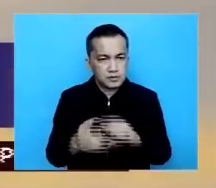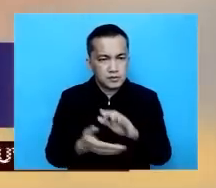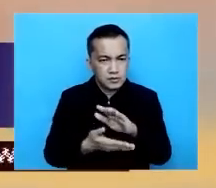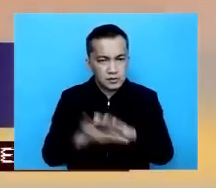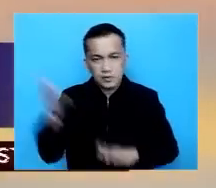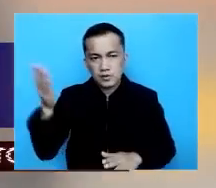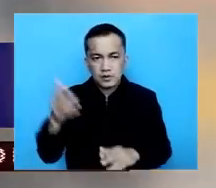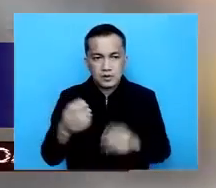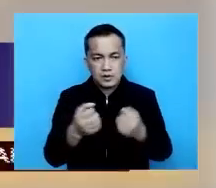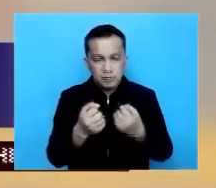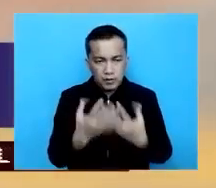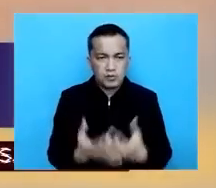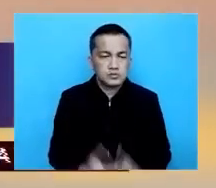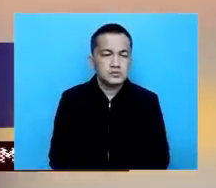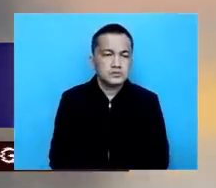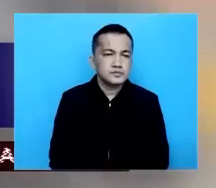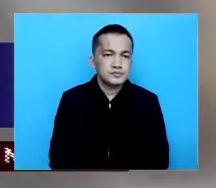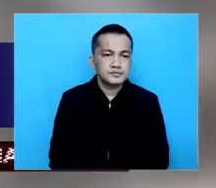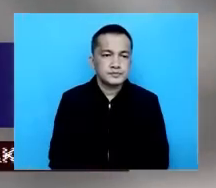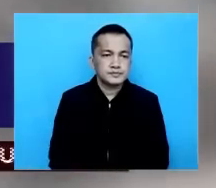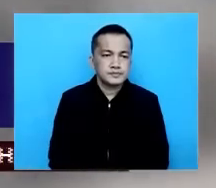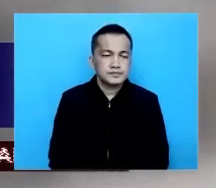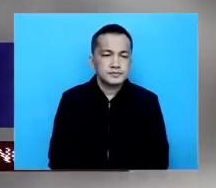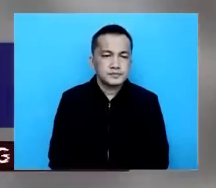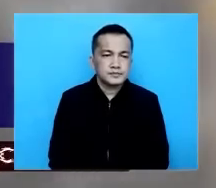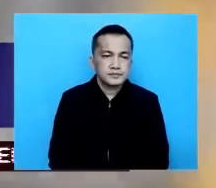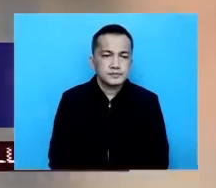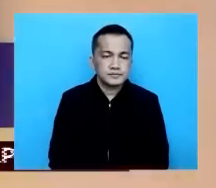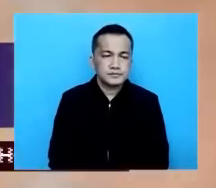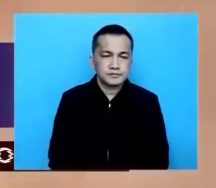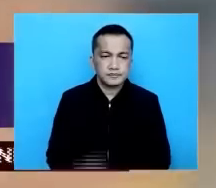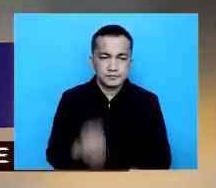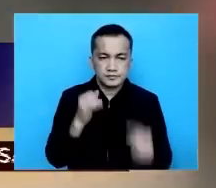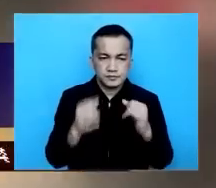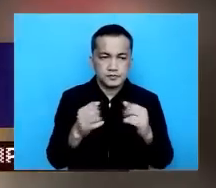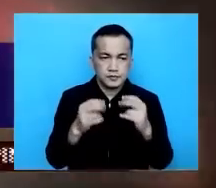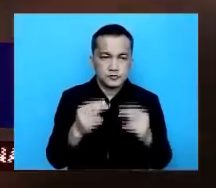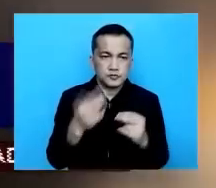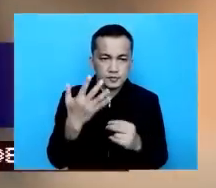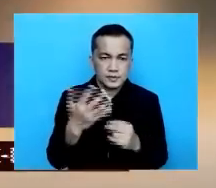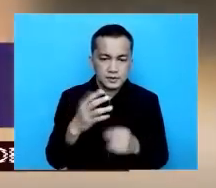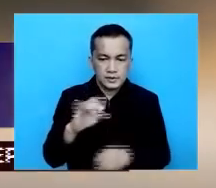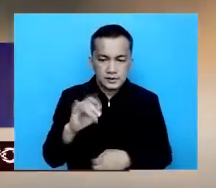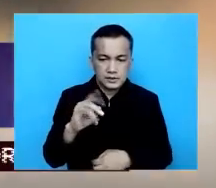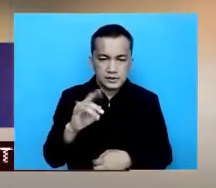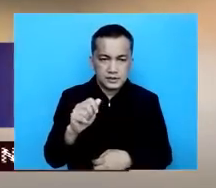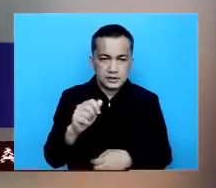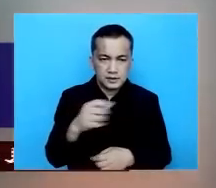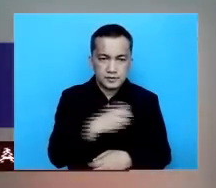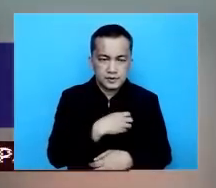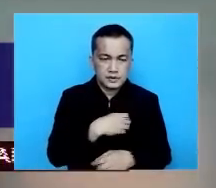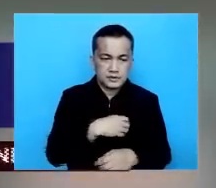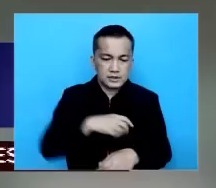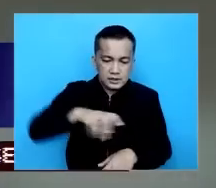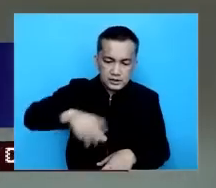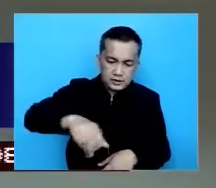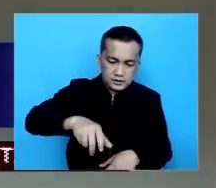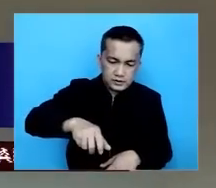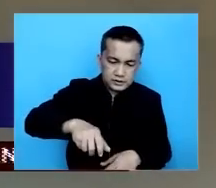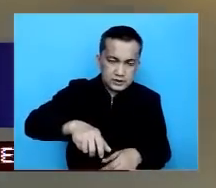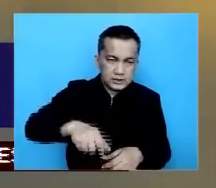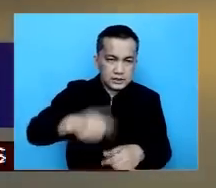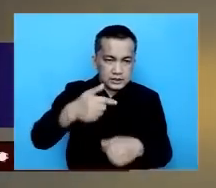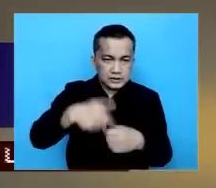matapos ang pagsabog. Sa panayam naman ng News 5, sa Candelaria Police, isang LPG ang pinagmula ng